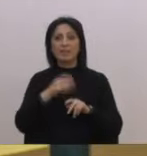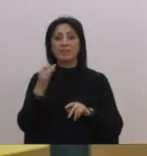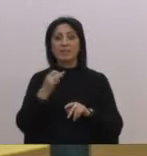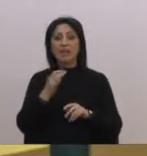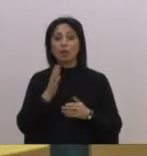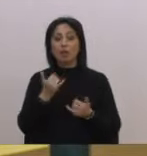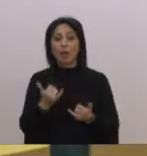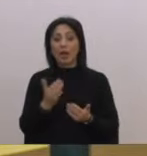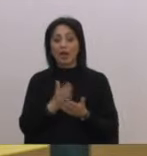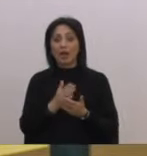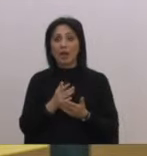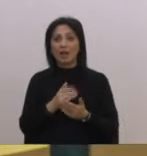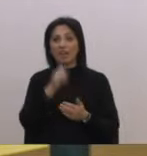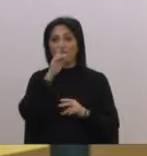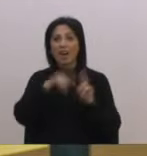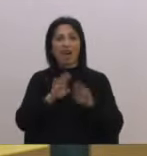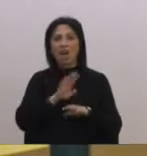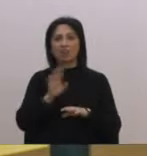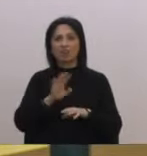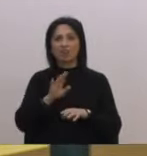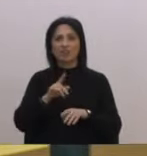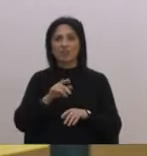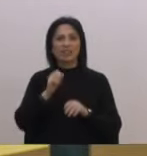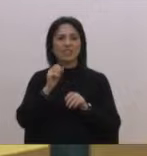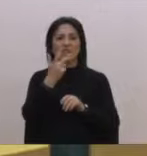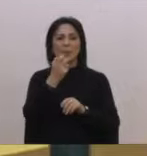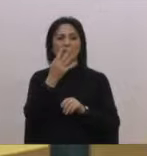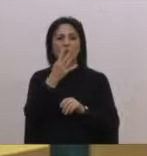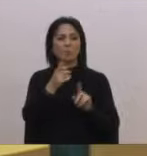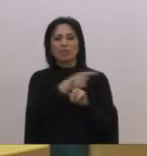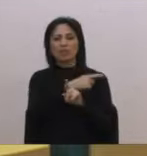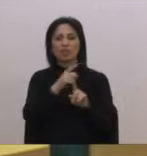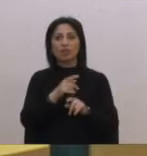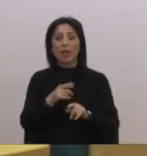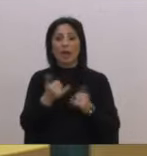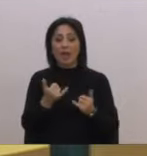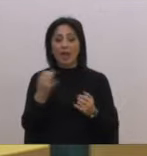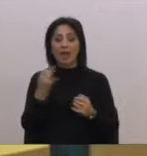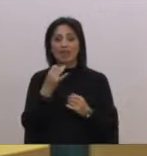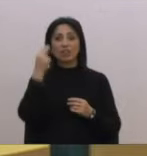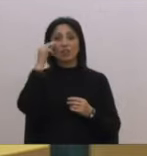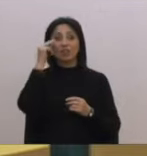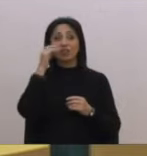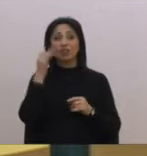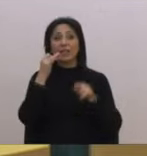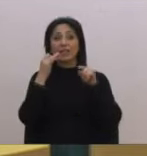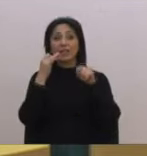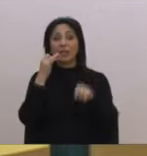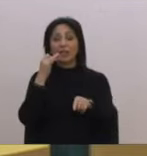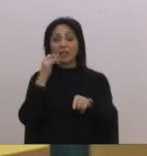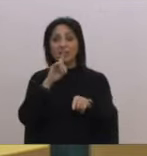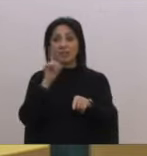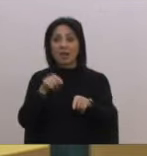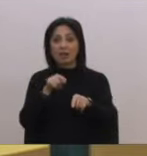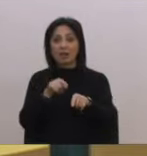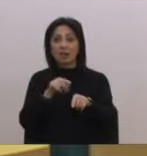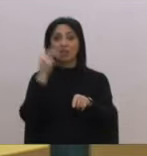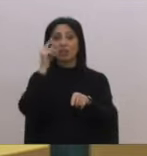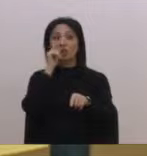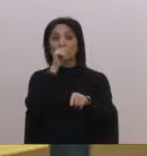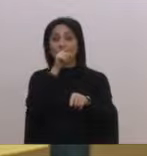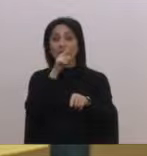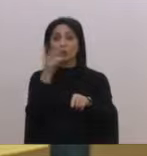saintereso gakhta akhla vera ashenebda veran vert 13-chi, vert 14-chi da vert 8-nde. Gakhta imitoro chineti daintereseda am sakitkhit.